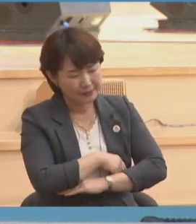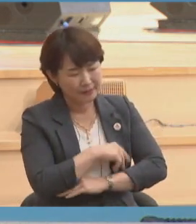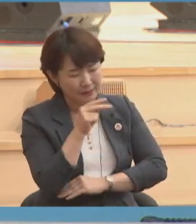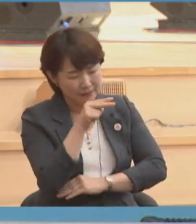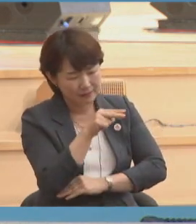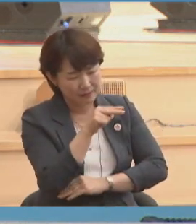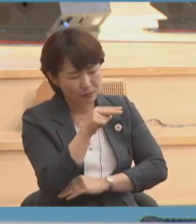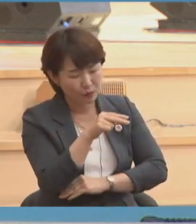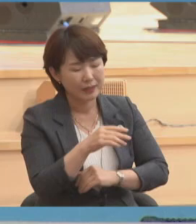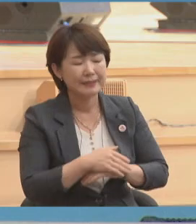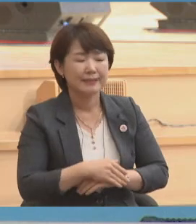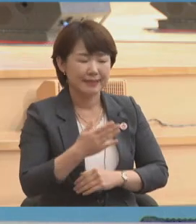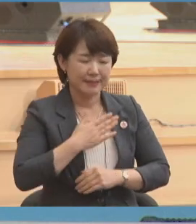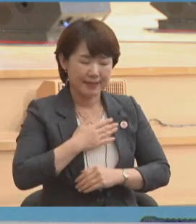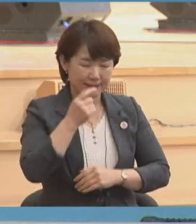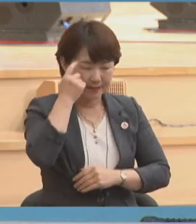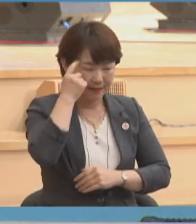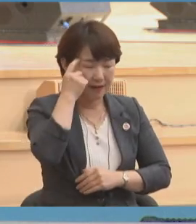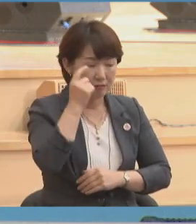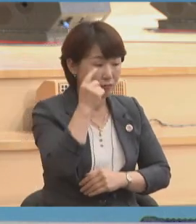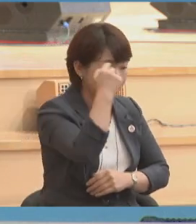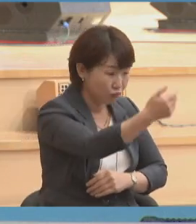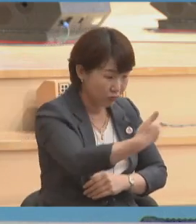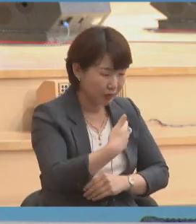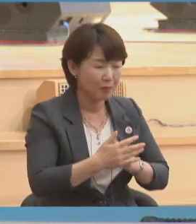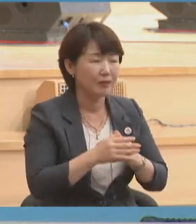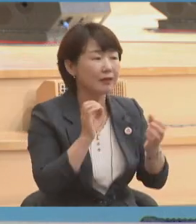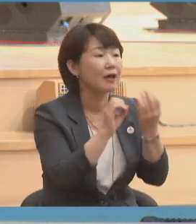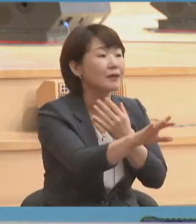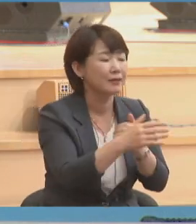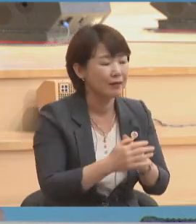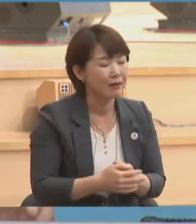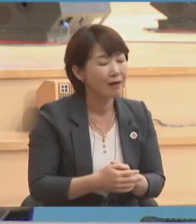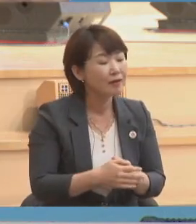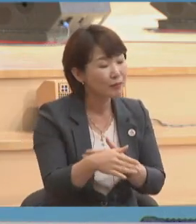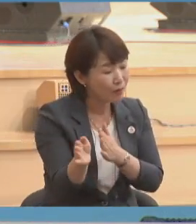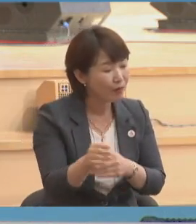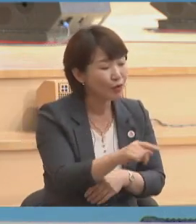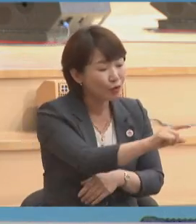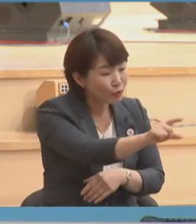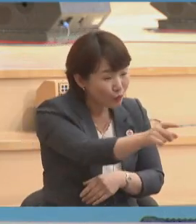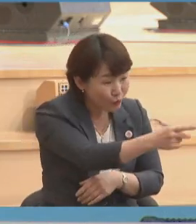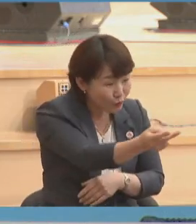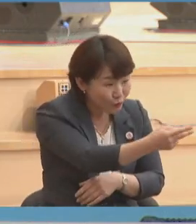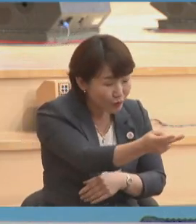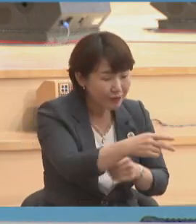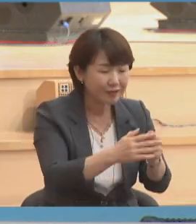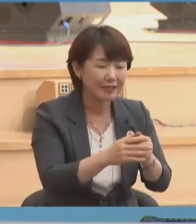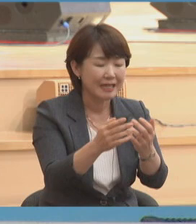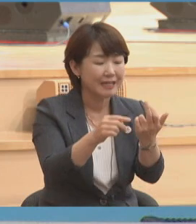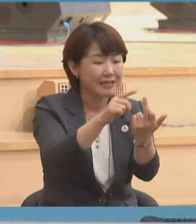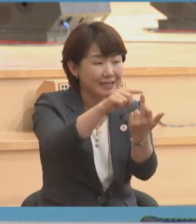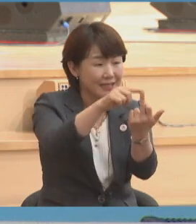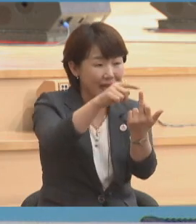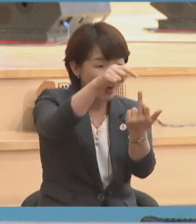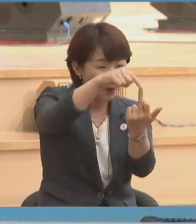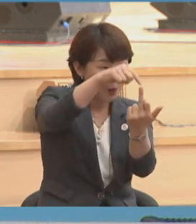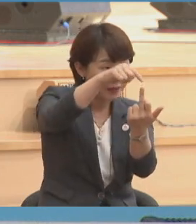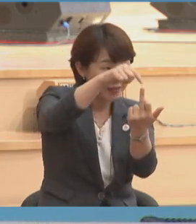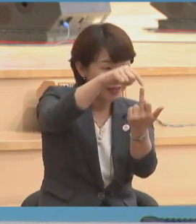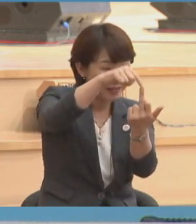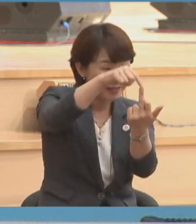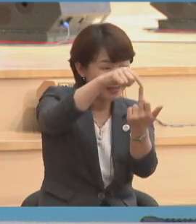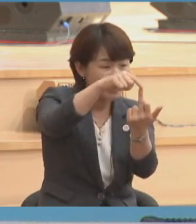이윽고 나의 의견을 묻기에 이렇게 되물었다. 두 분은 산 꼭대기에 신신 신을,